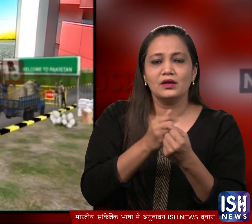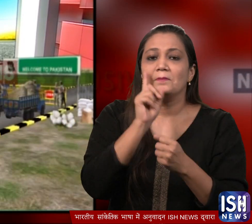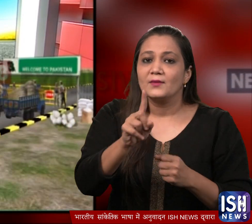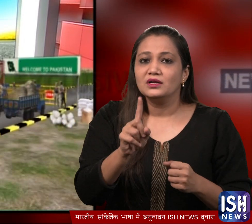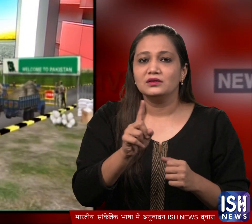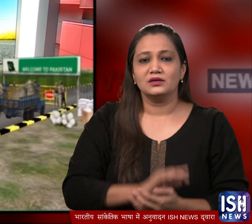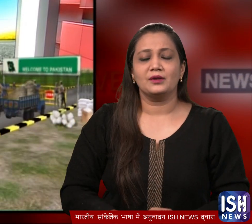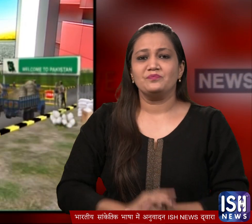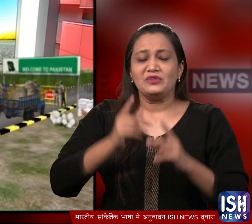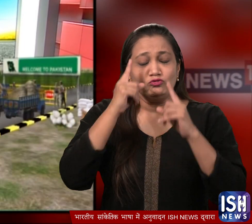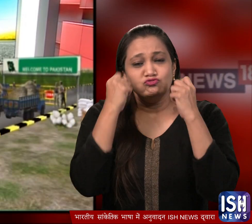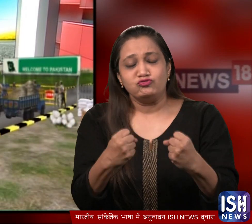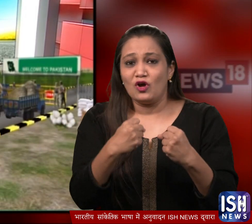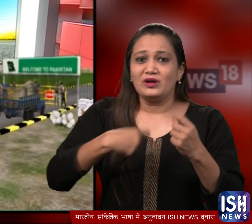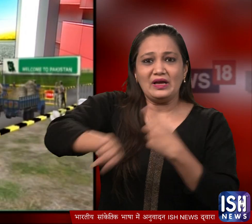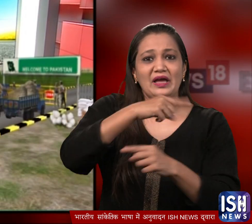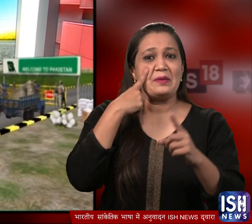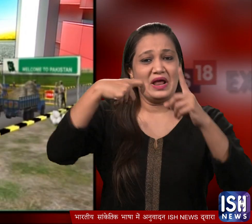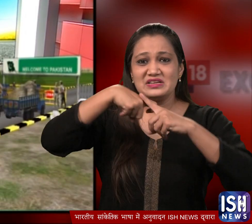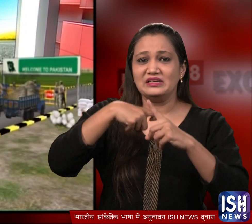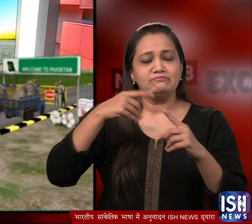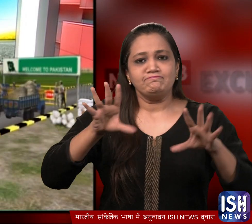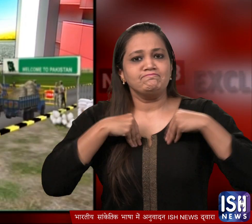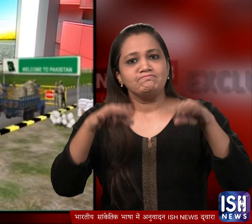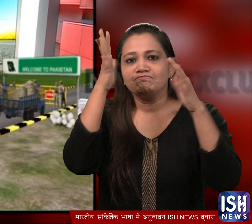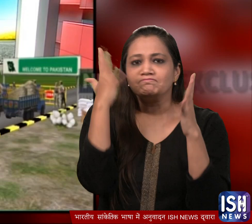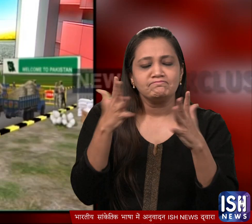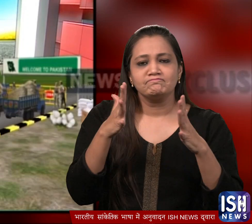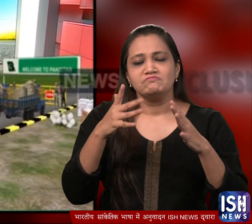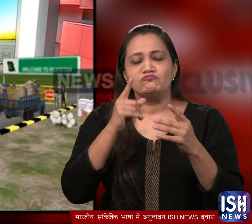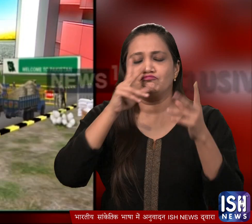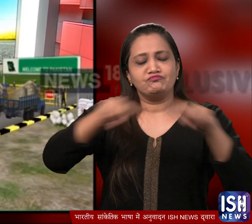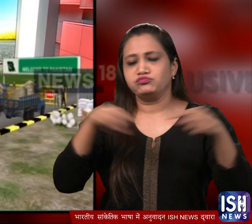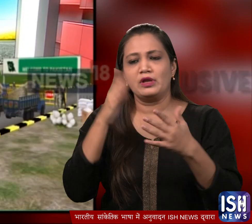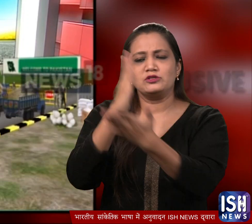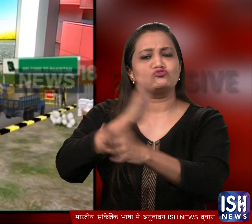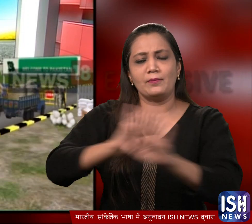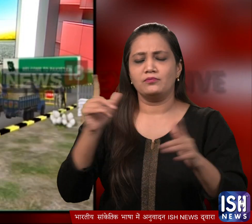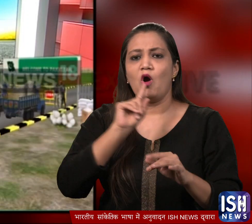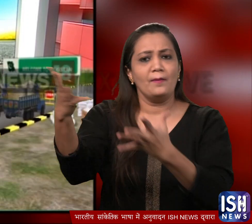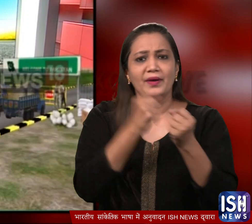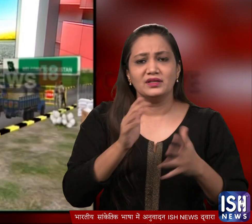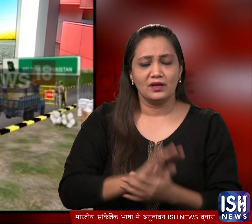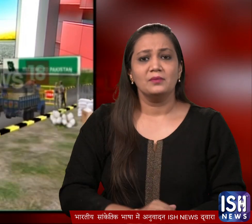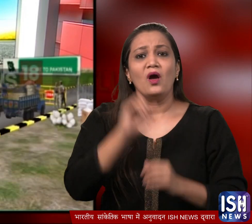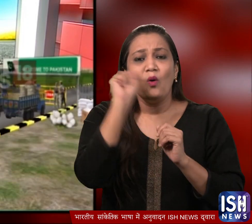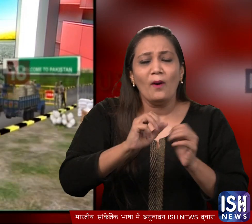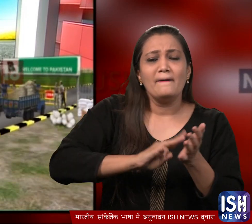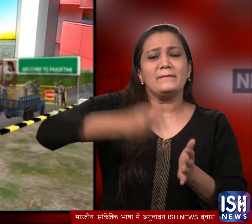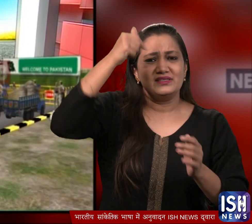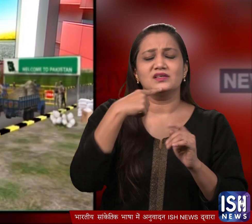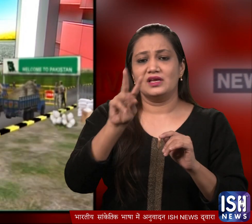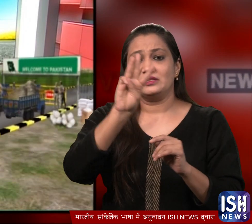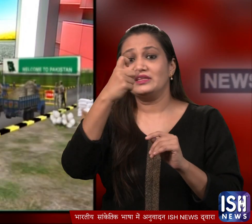जा रहा है कि कट्टरपंथियों के दबाव के आगे इमरान खान की एक न चली और उन्होंने इसको पलट दिया। हालांकि इमरान के बड़बोले मंत्री ने इस फैसले को